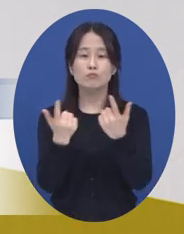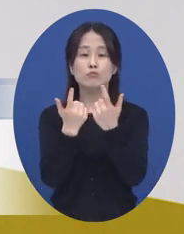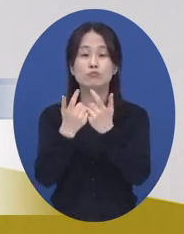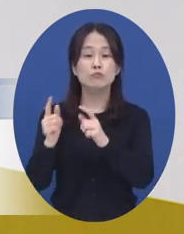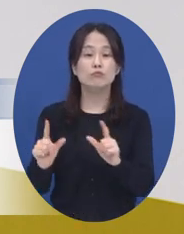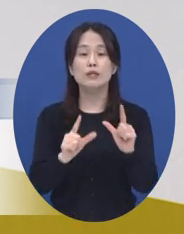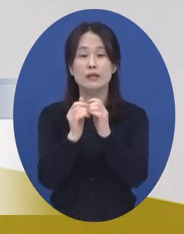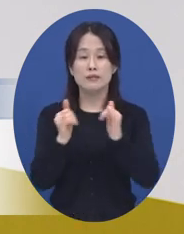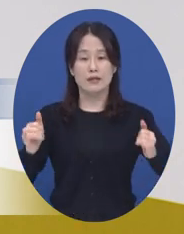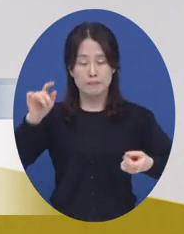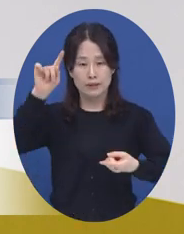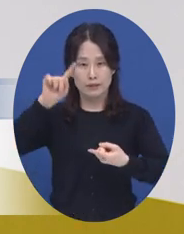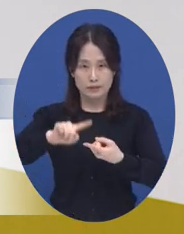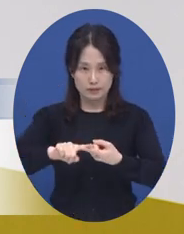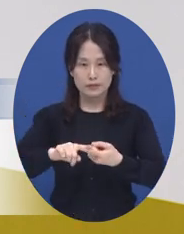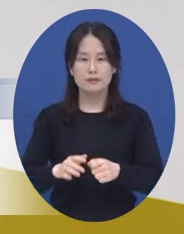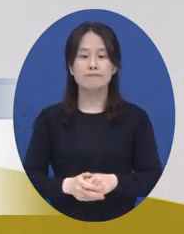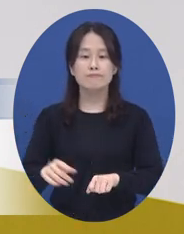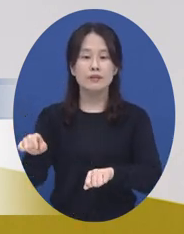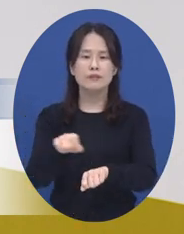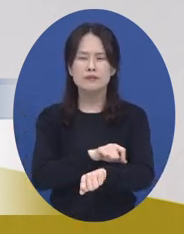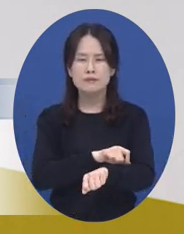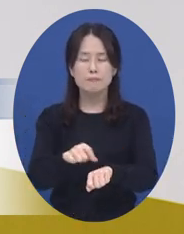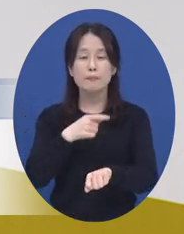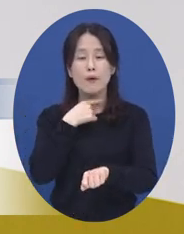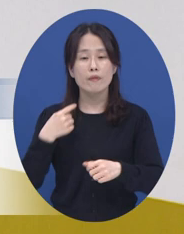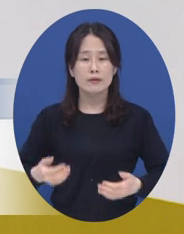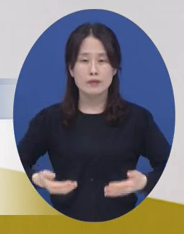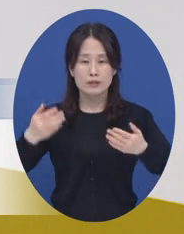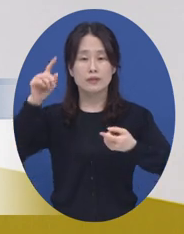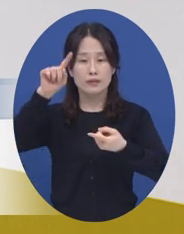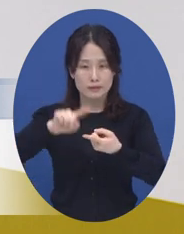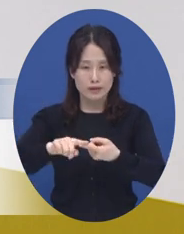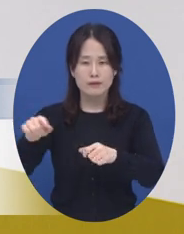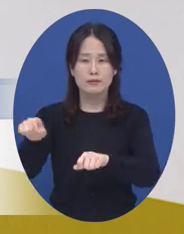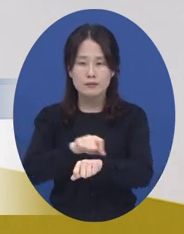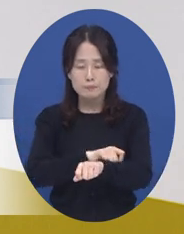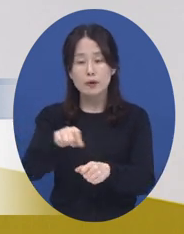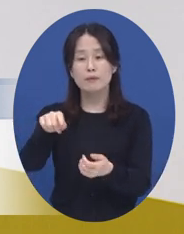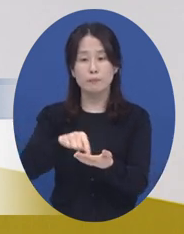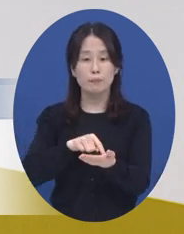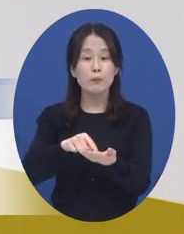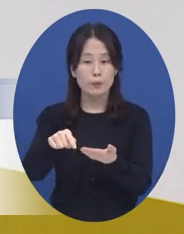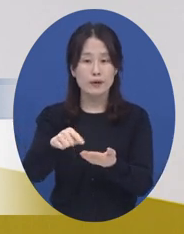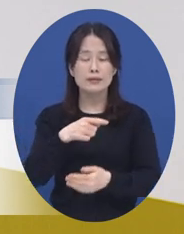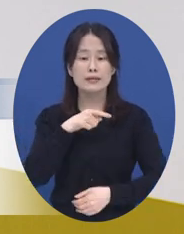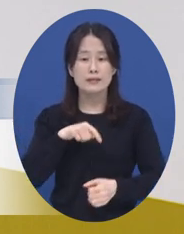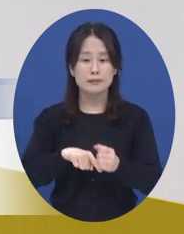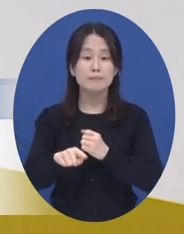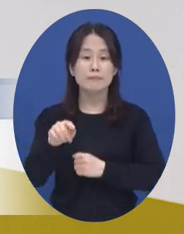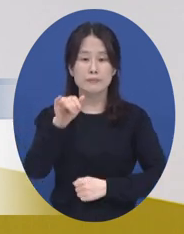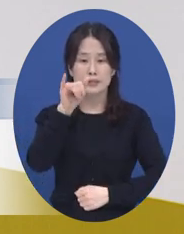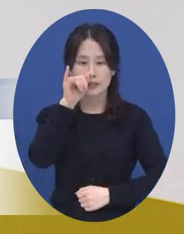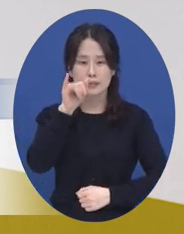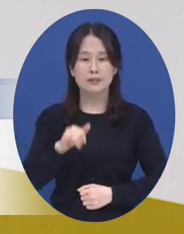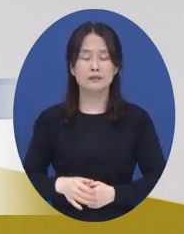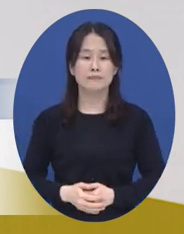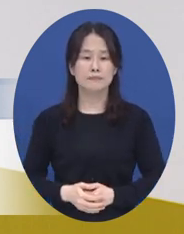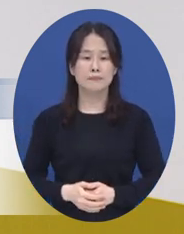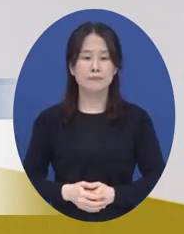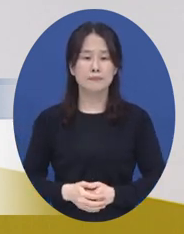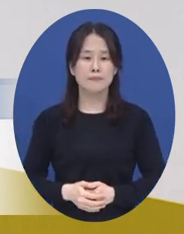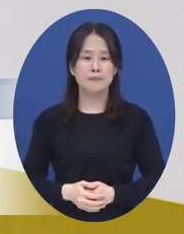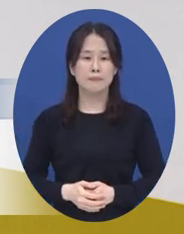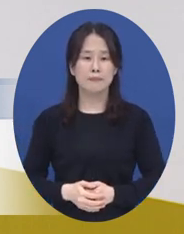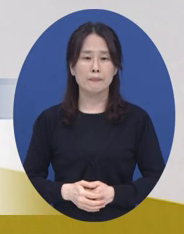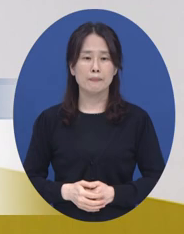감내해온 경기 북부 주민들에 대한 특별한 희생에 대한 특별한 보상의